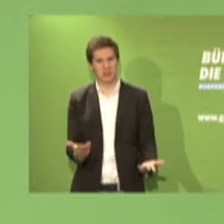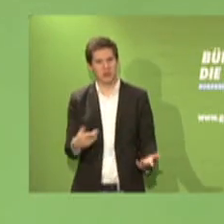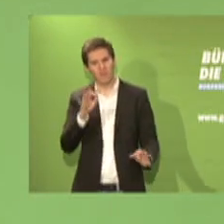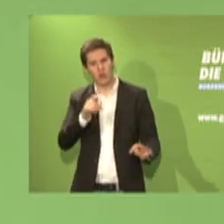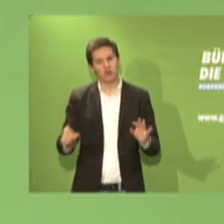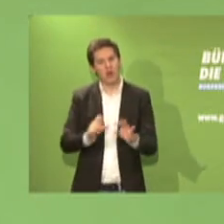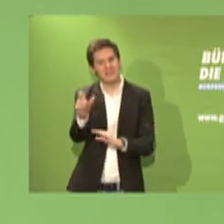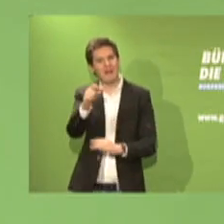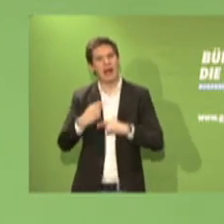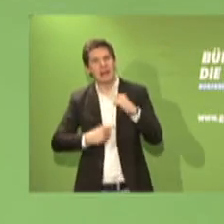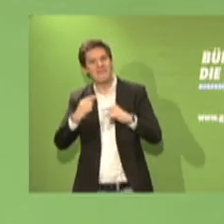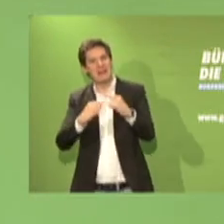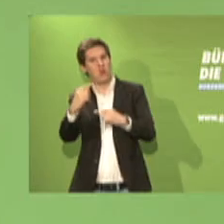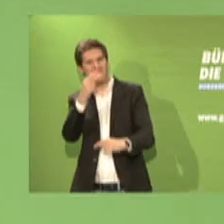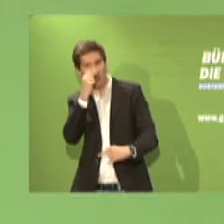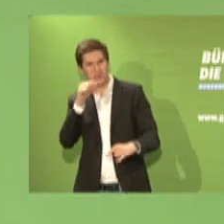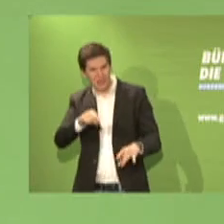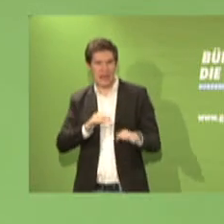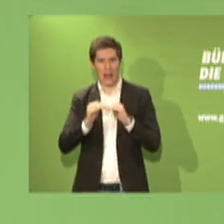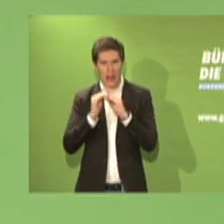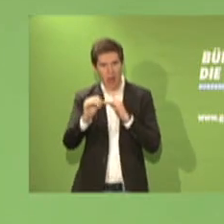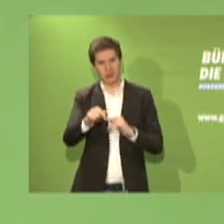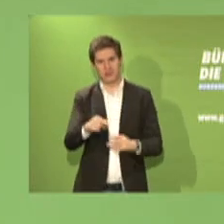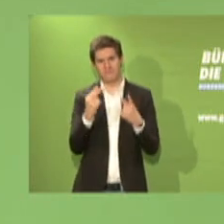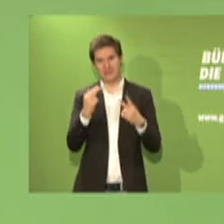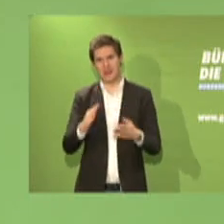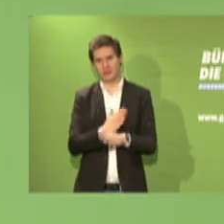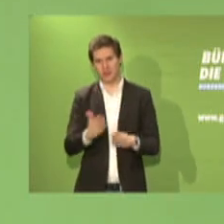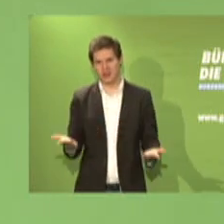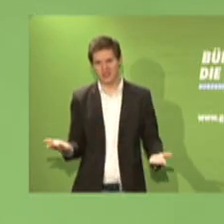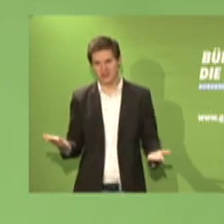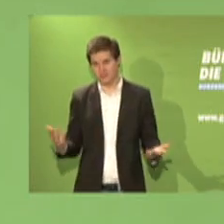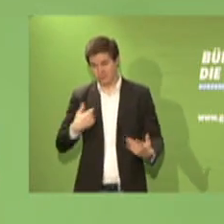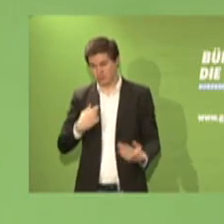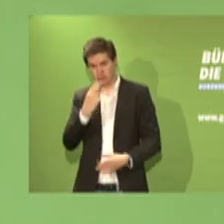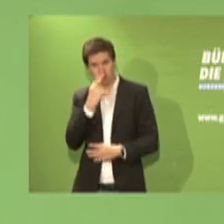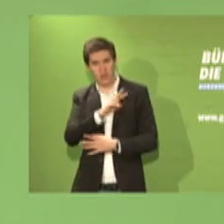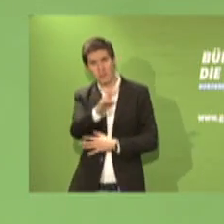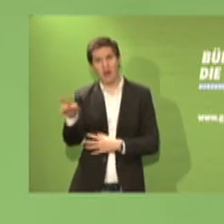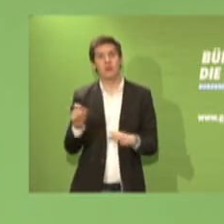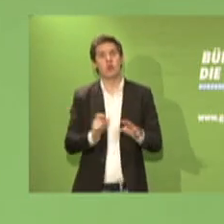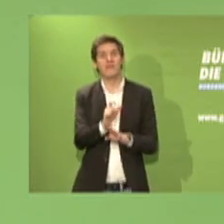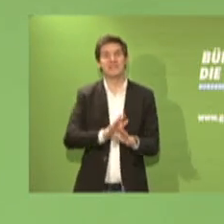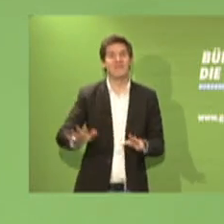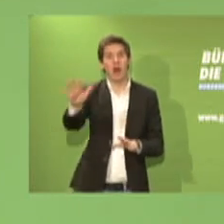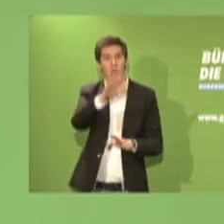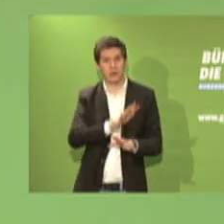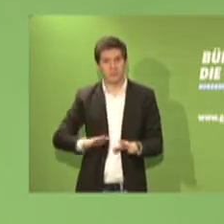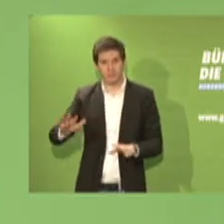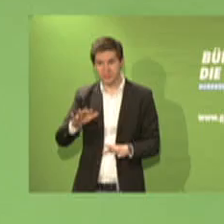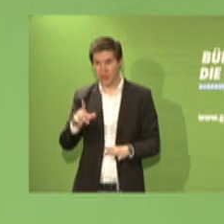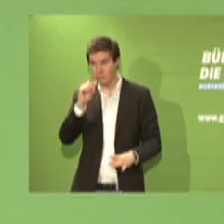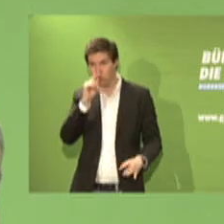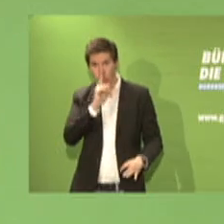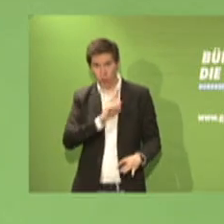sind. Wenn wir uns in Nordrhein-Westfalen die ländlichen Räume angucken, dann wissen wir, es gibt nicht den einen ländlichen Raum, der